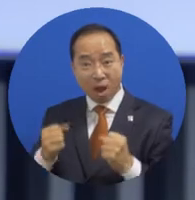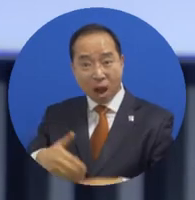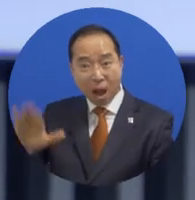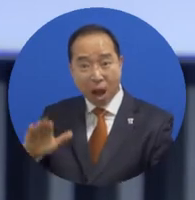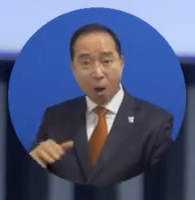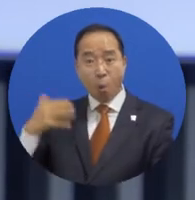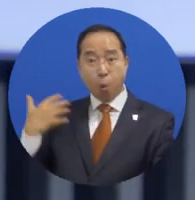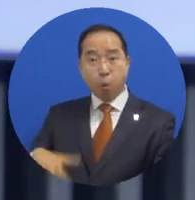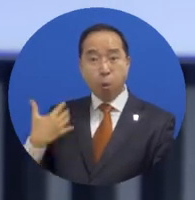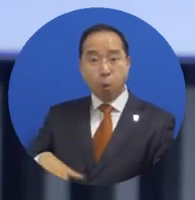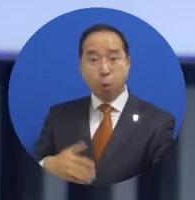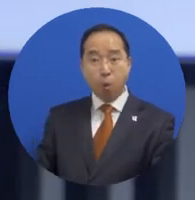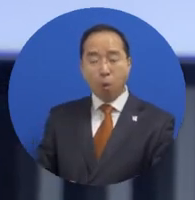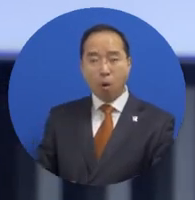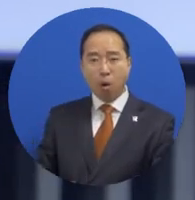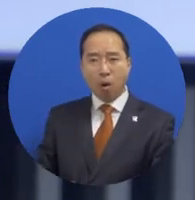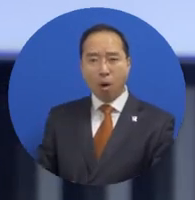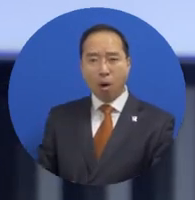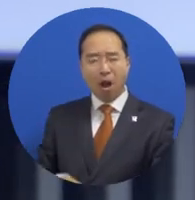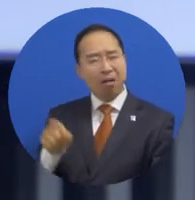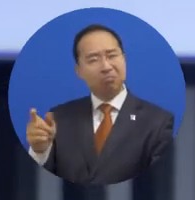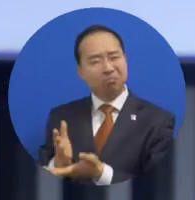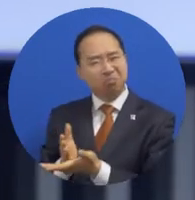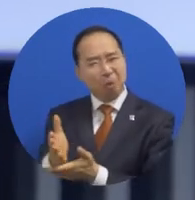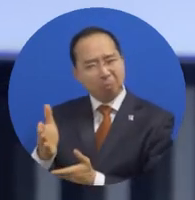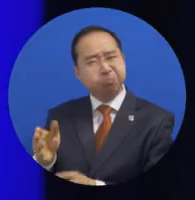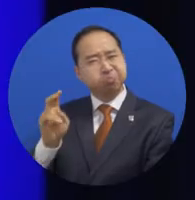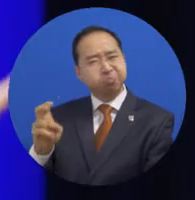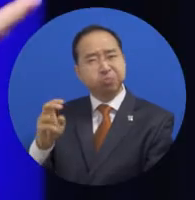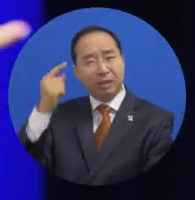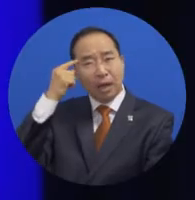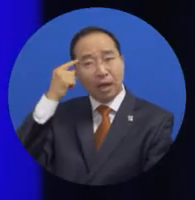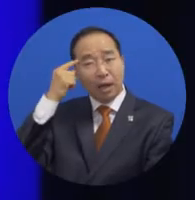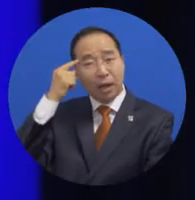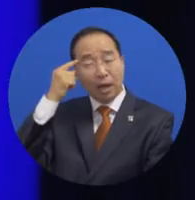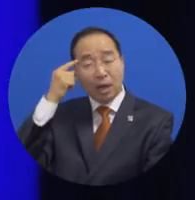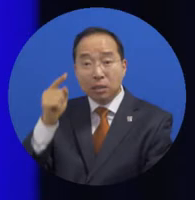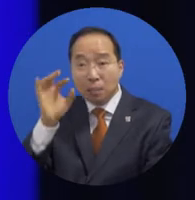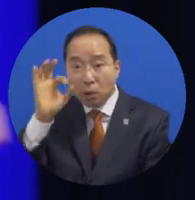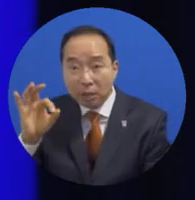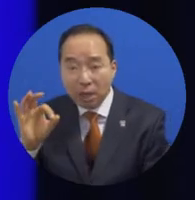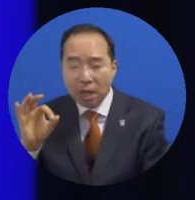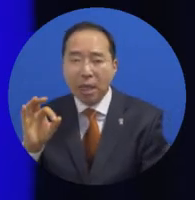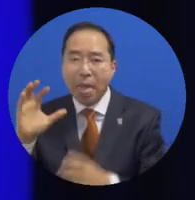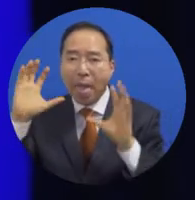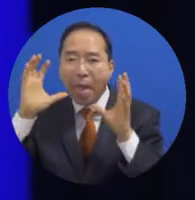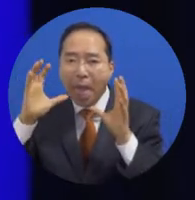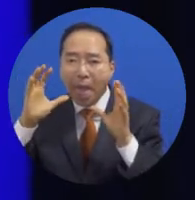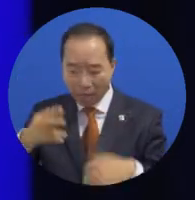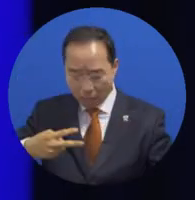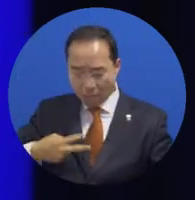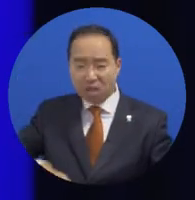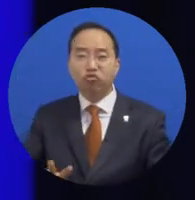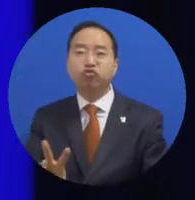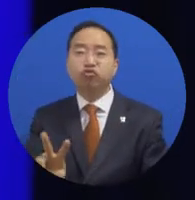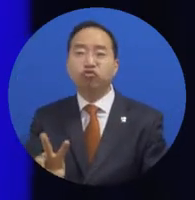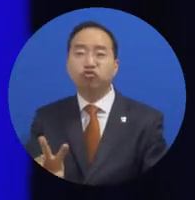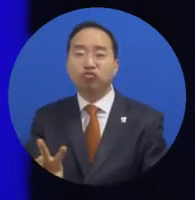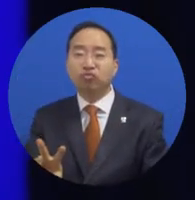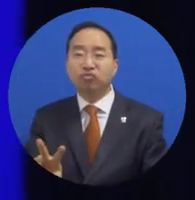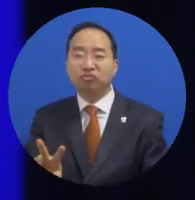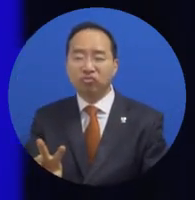운동선수가 아니라 저는 당연히 그런 사람일 거라고 생각했거든요. 아이를 둘 키우는 직장을